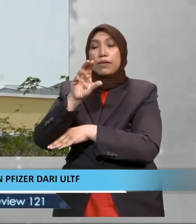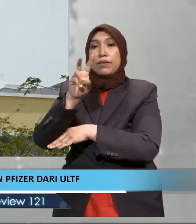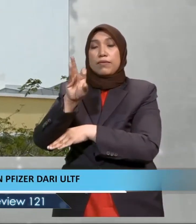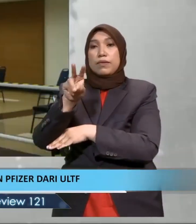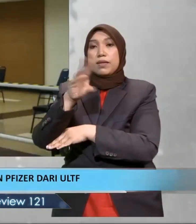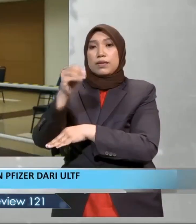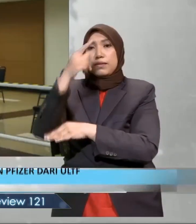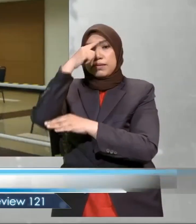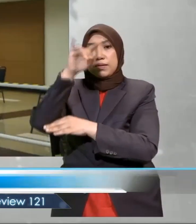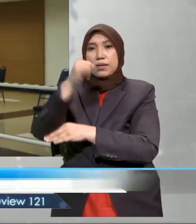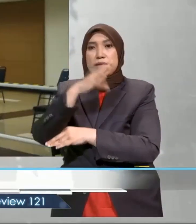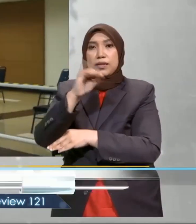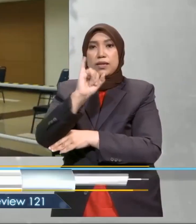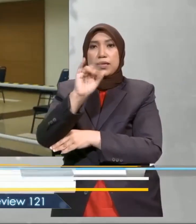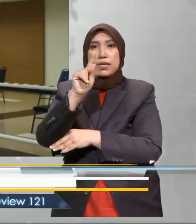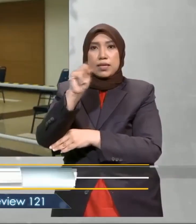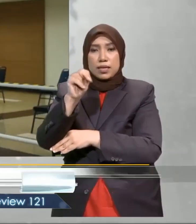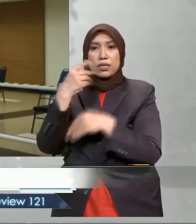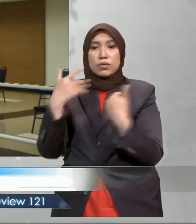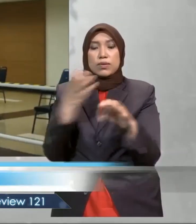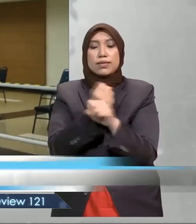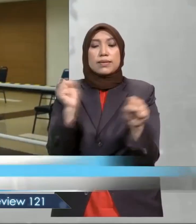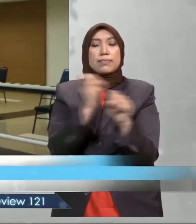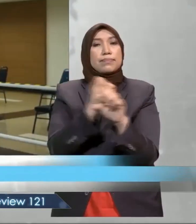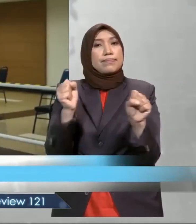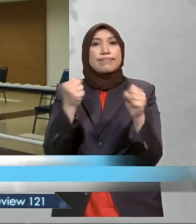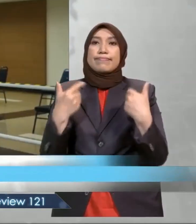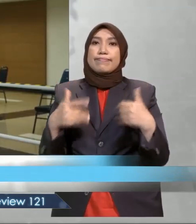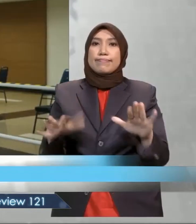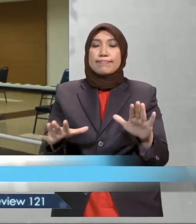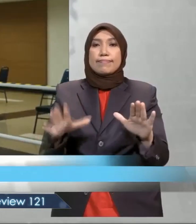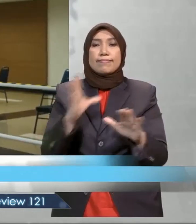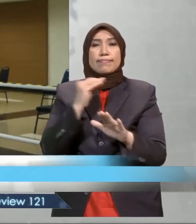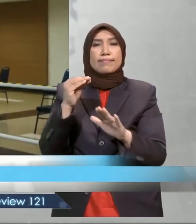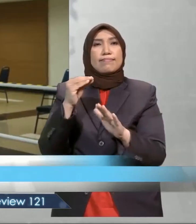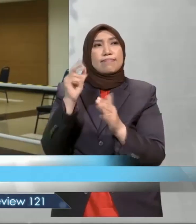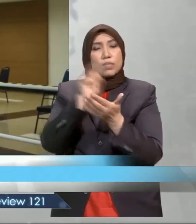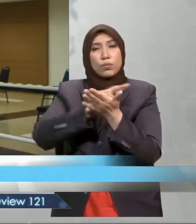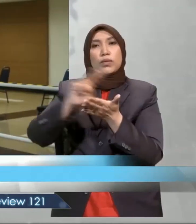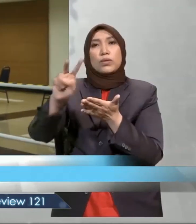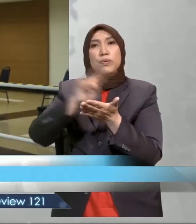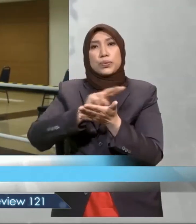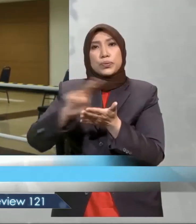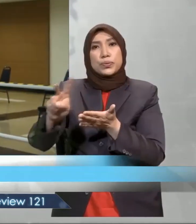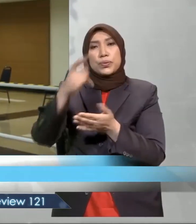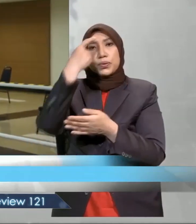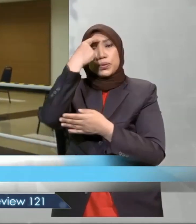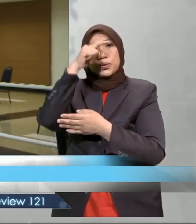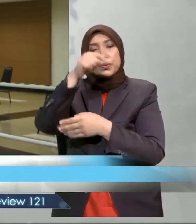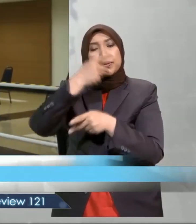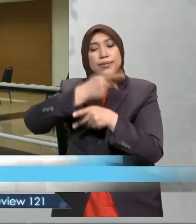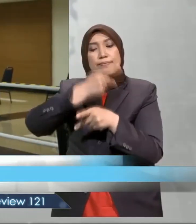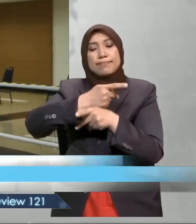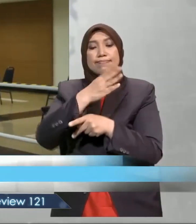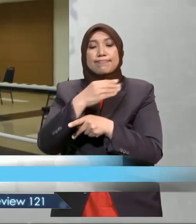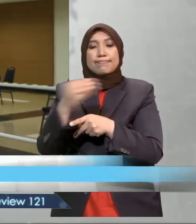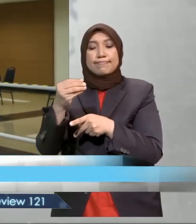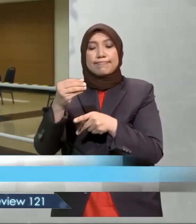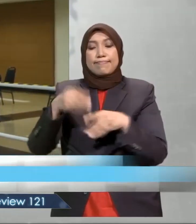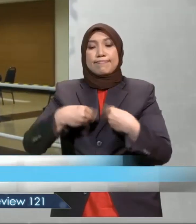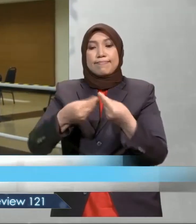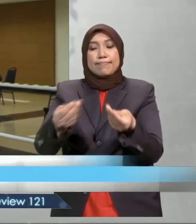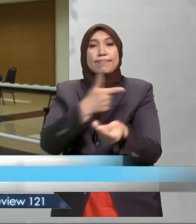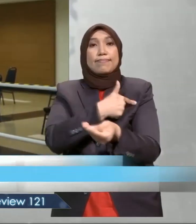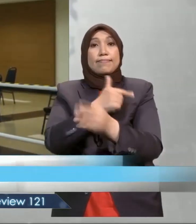Putrajaya. Institut Kanser Negara telah membuat persediaan selama lebih kurang 2 minggu untuk penyimpanan dan juga pemberian